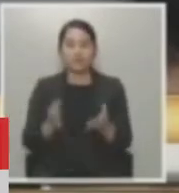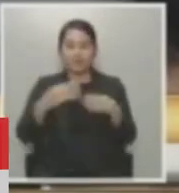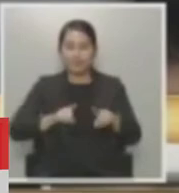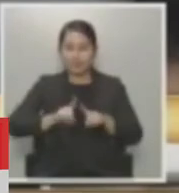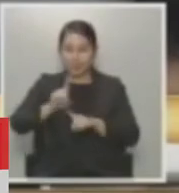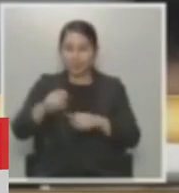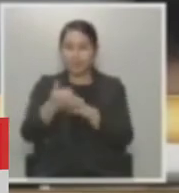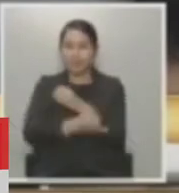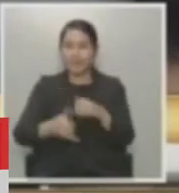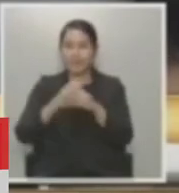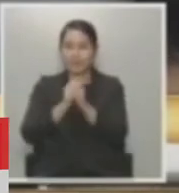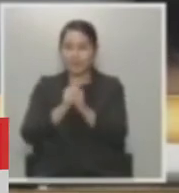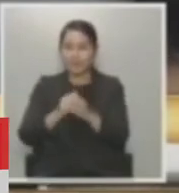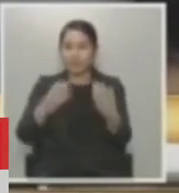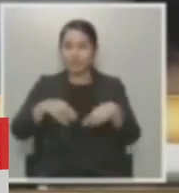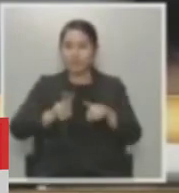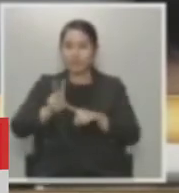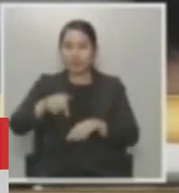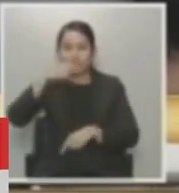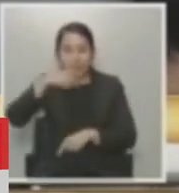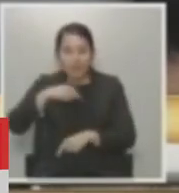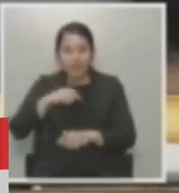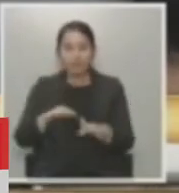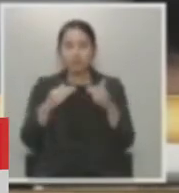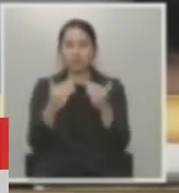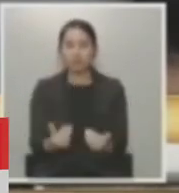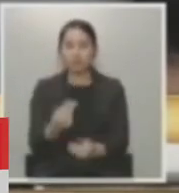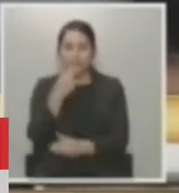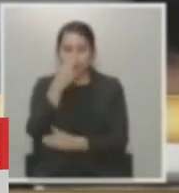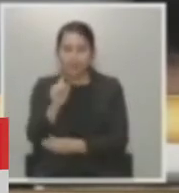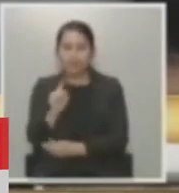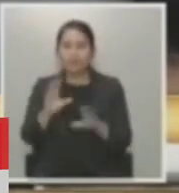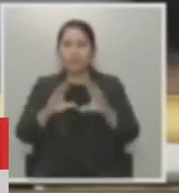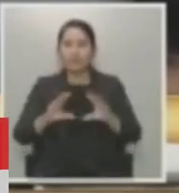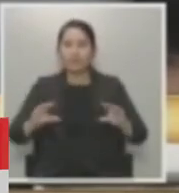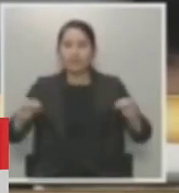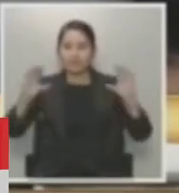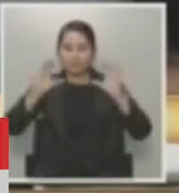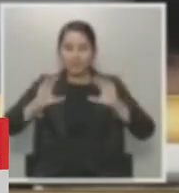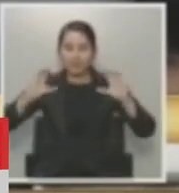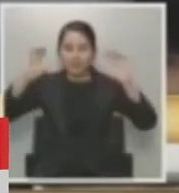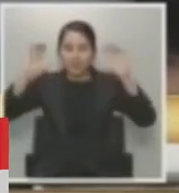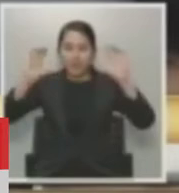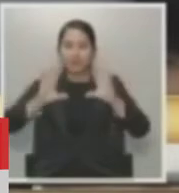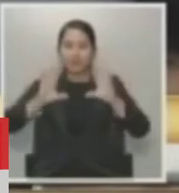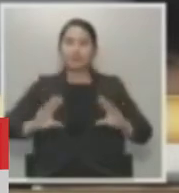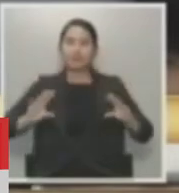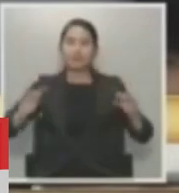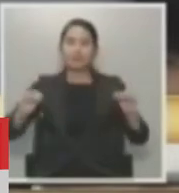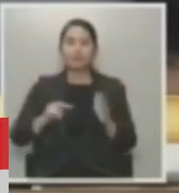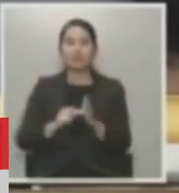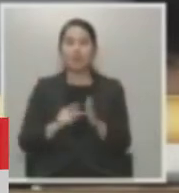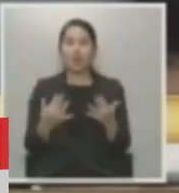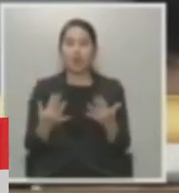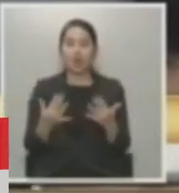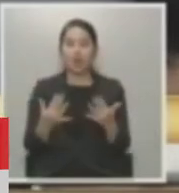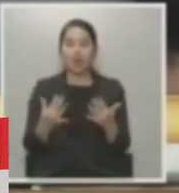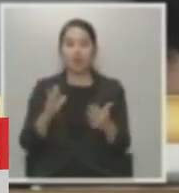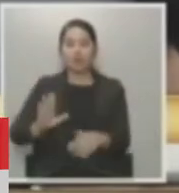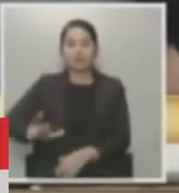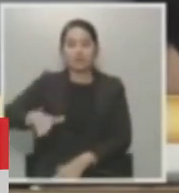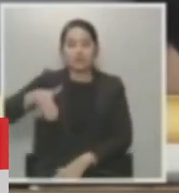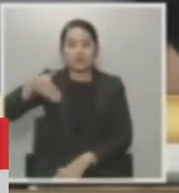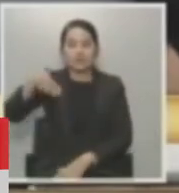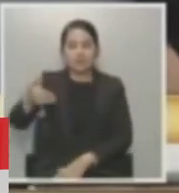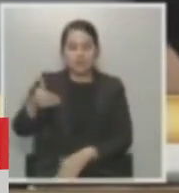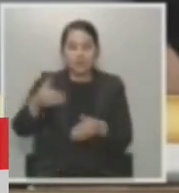ยแต่ดิฉันยังเห็นท่าทีที่นิ่งเฉยของรัฐบาลเหมือนว่าเดี๋ยวมันจะดีขึ้นเองเดี๋ยวมันก็